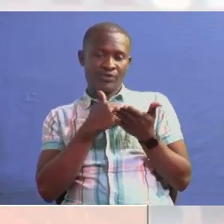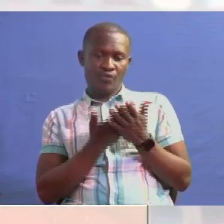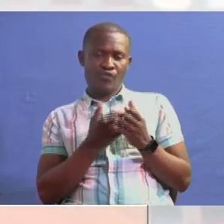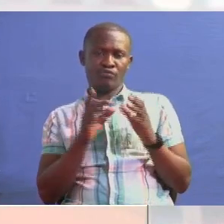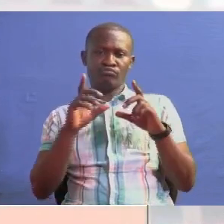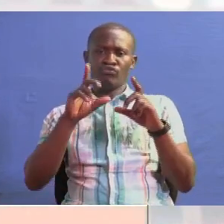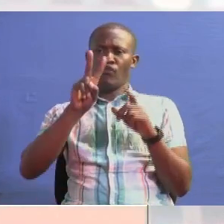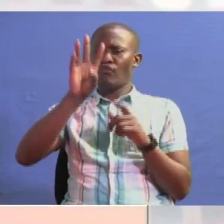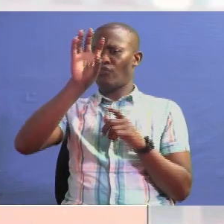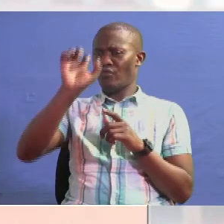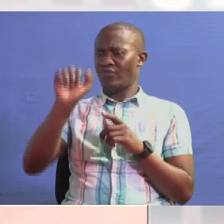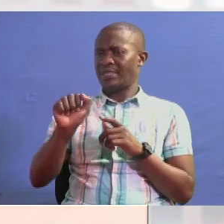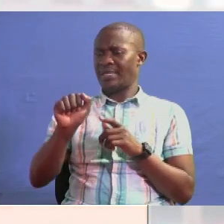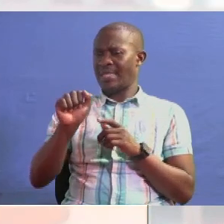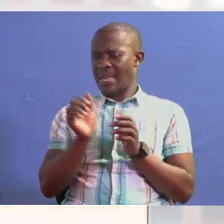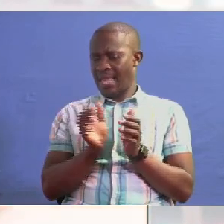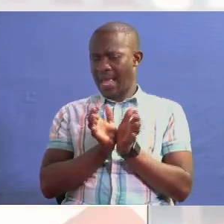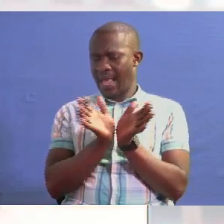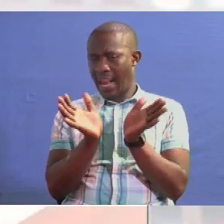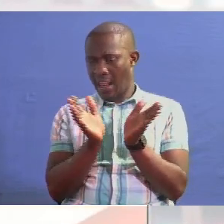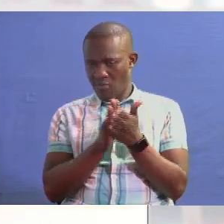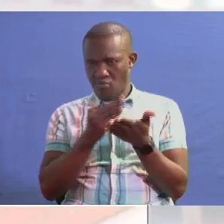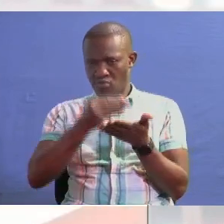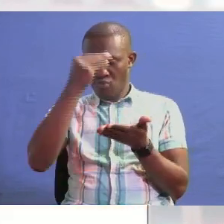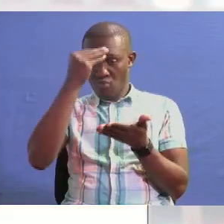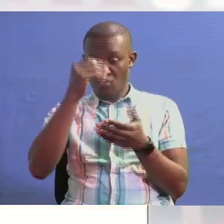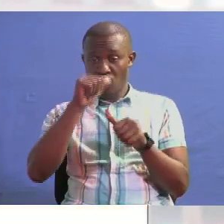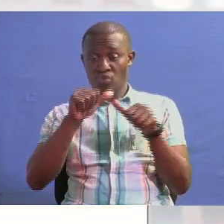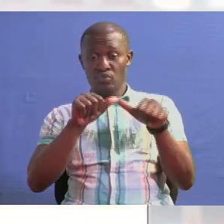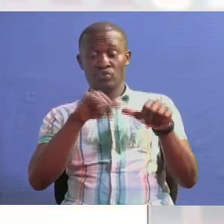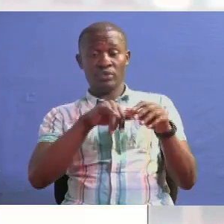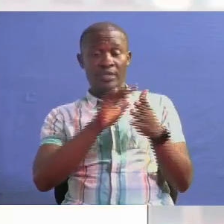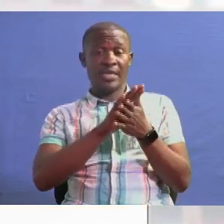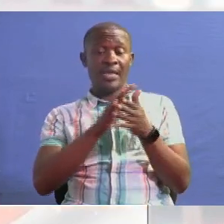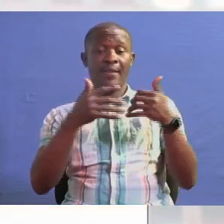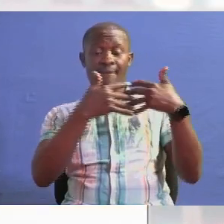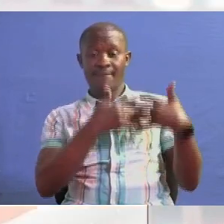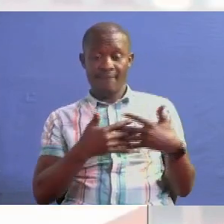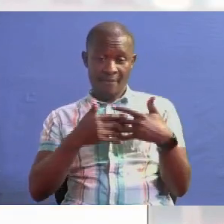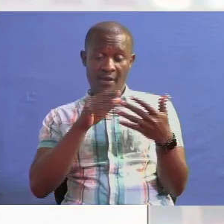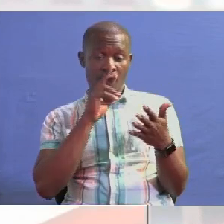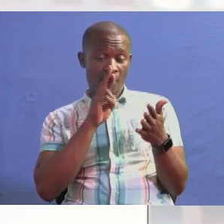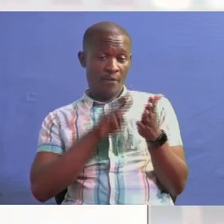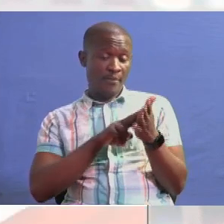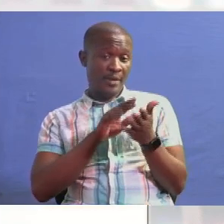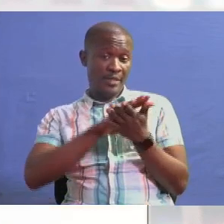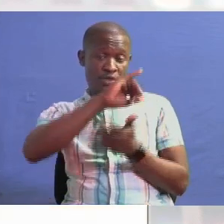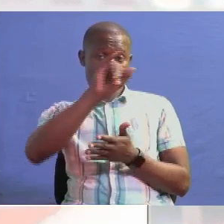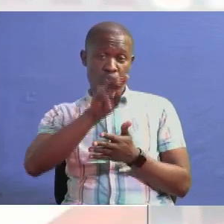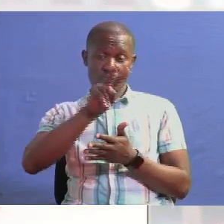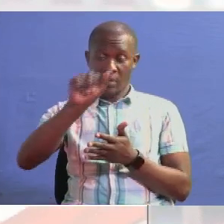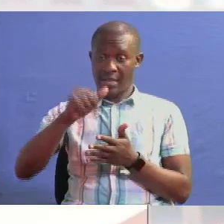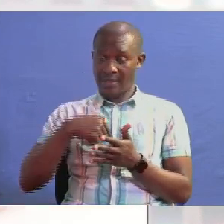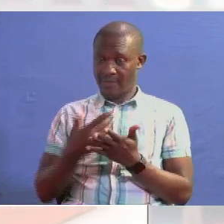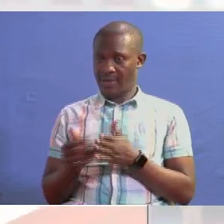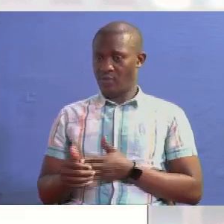Nje. Visa hiyo inaruhusu wanafunzi kuishi Marekani wakati wanasoma. Ripoti ya Julai mwaka huu kutoka viongozi